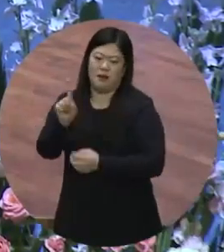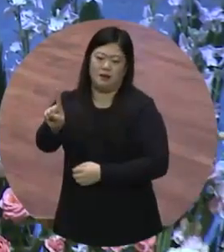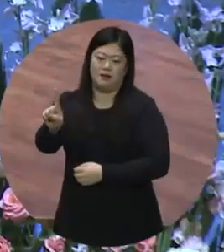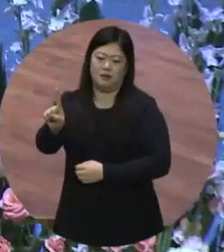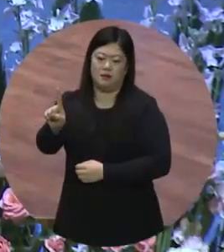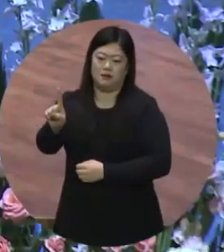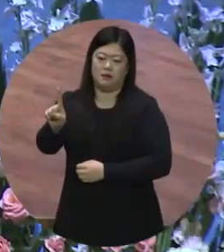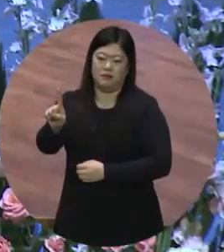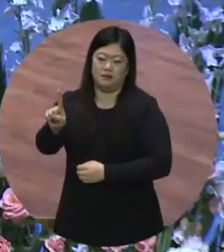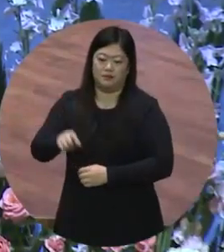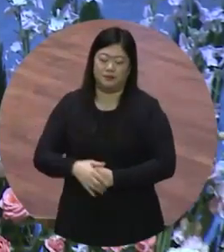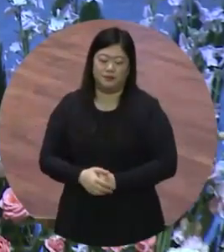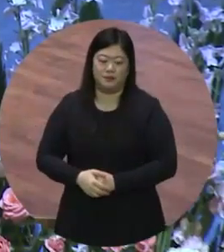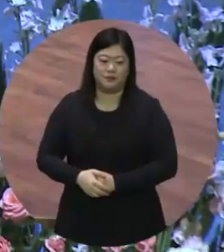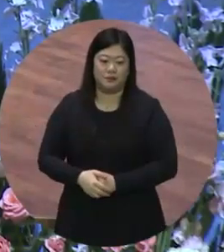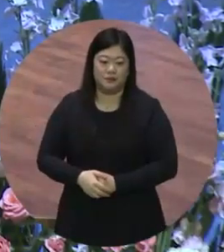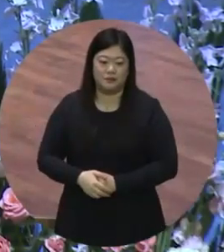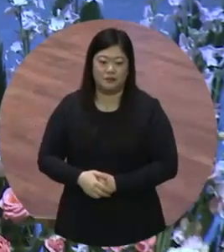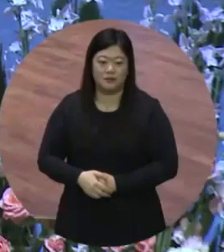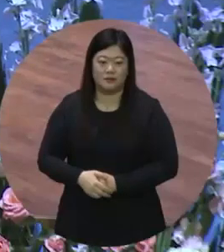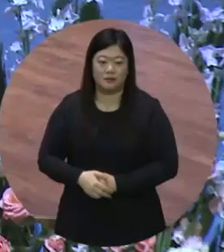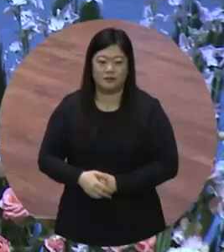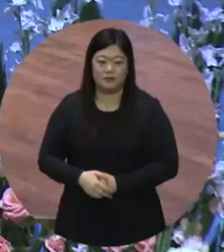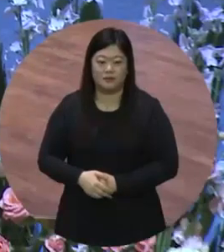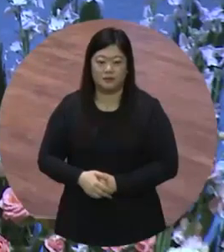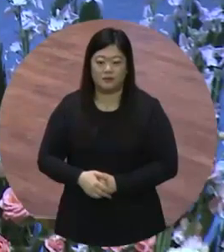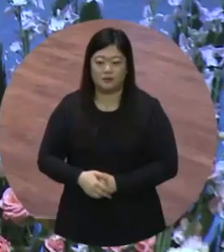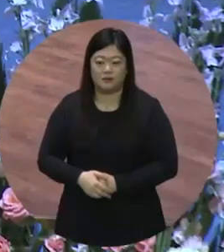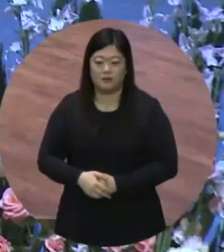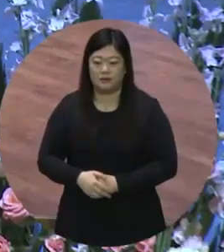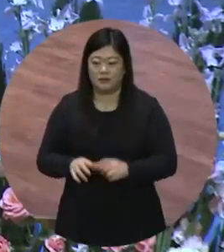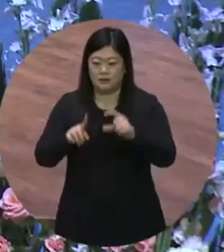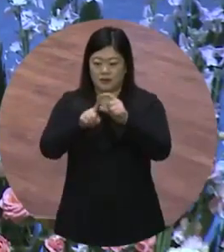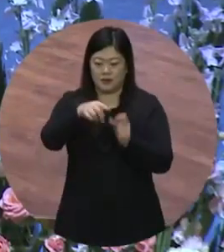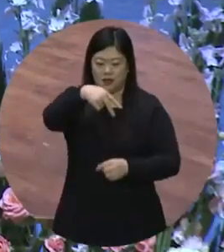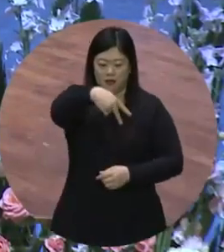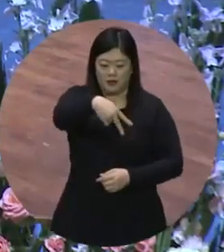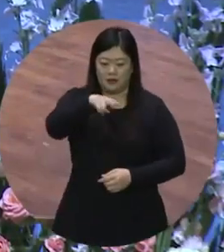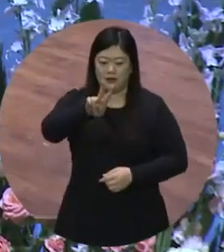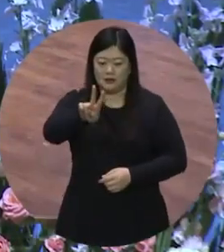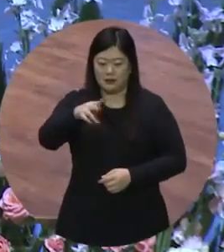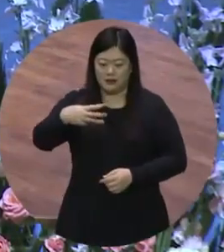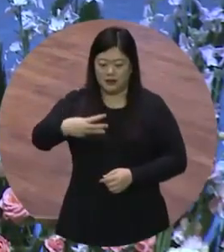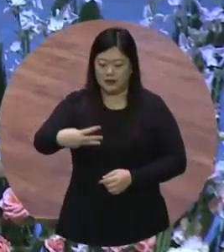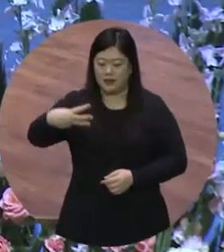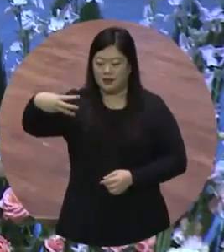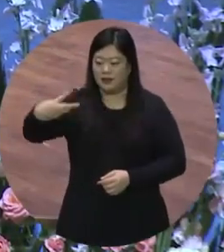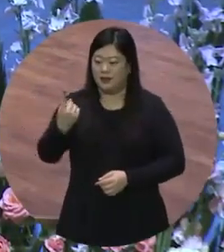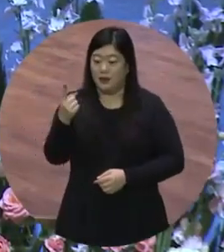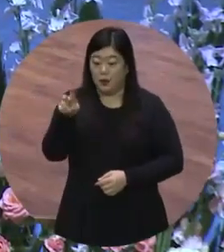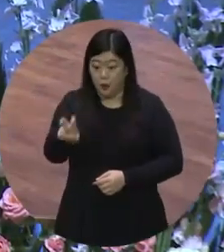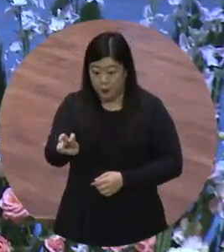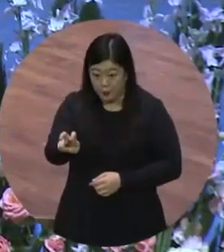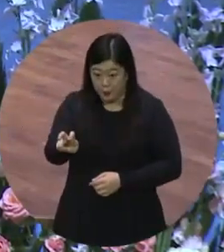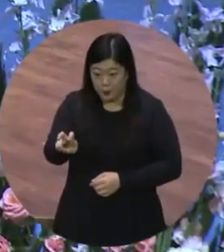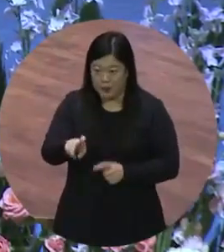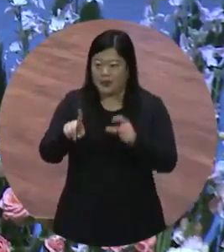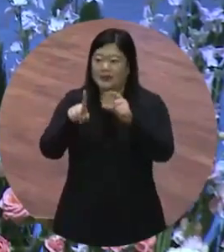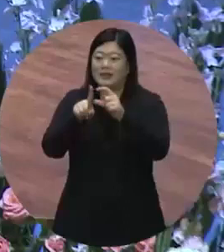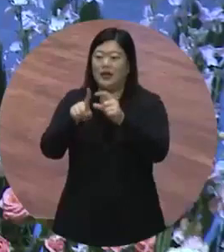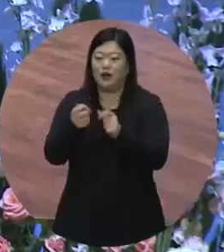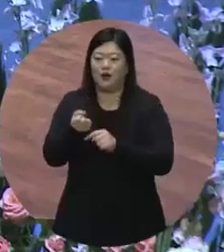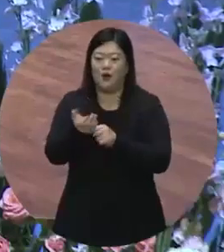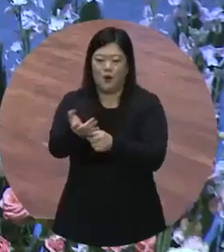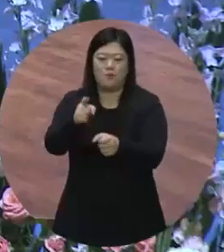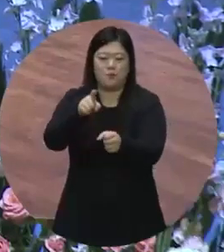예수님께서는 이런 유일성의 복음을 붙잡는 이 샬롬의 전량사로 제자들을 파송하셨고 지금